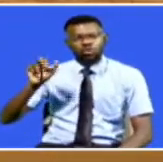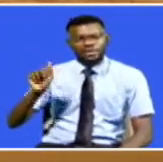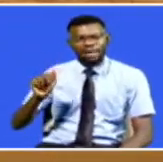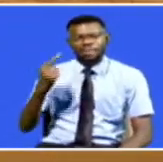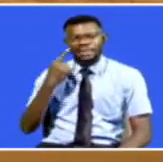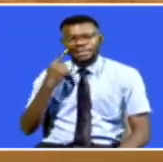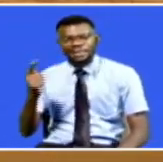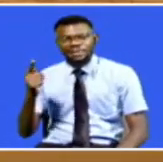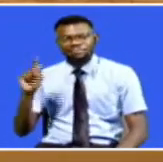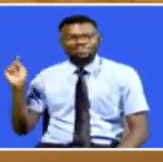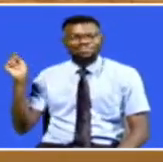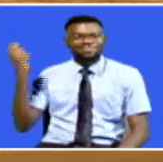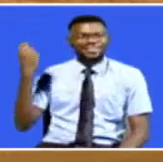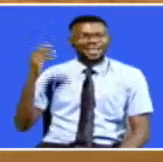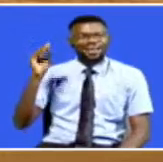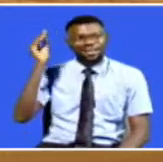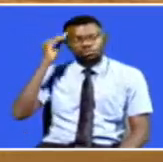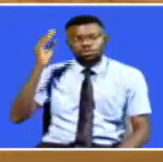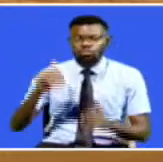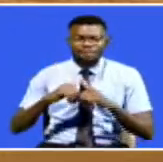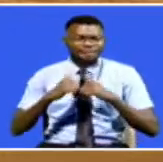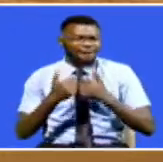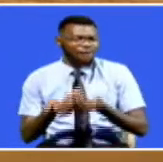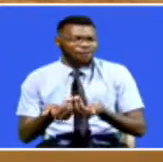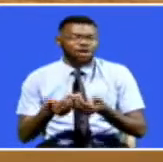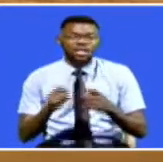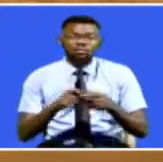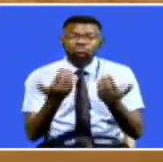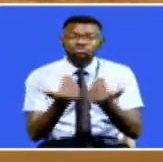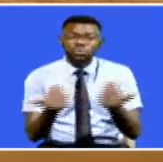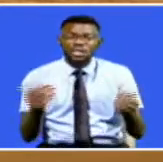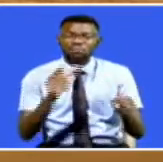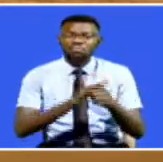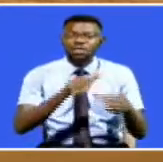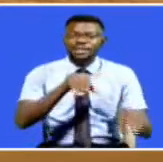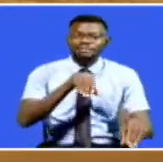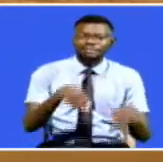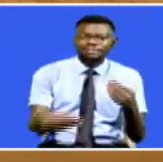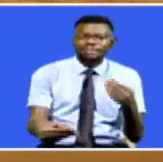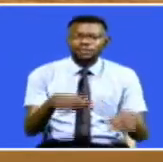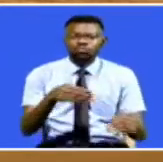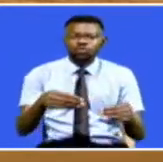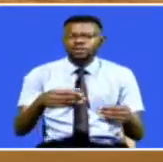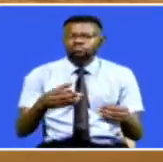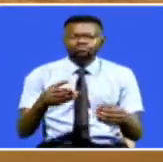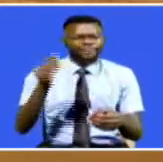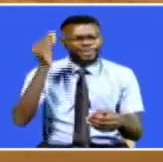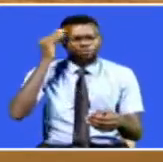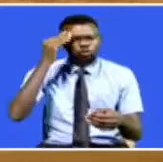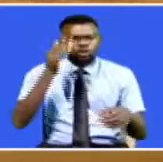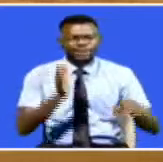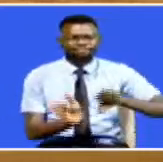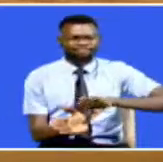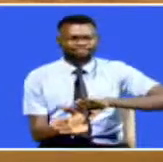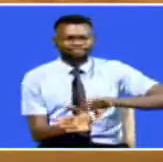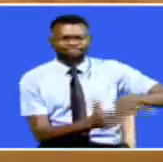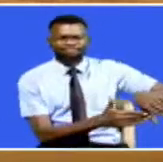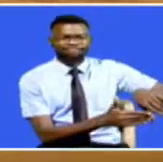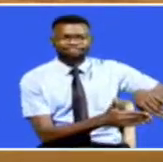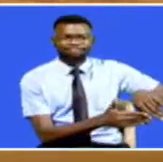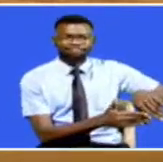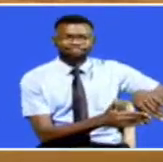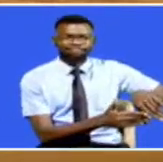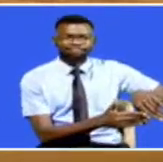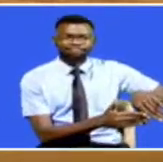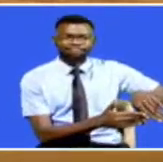hapa nchini Kenya na kubaini kuwa baadhi ya wanafunzi walemavu wanatengwa kielimu na hata silabasi ambayo